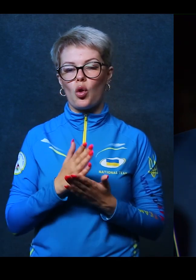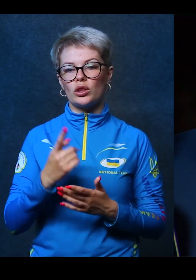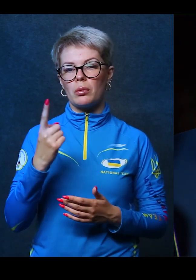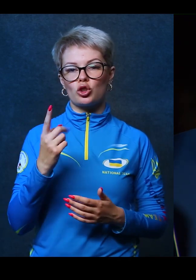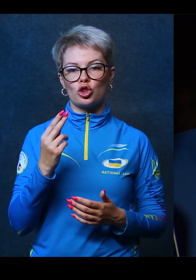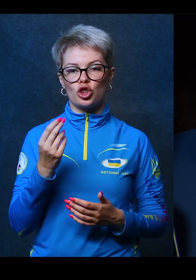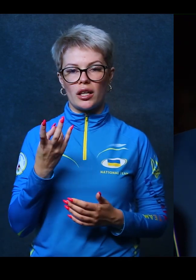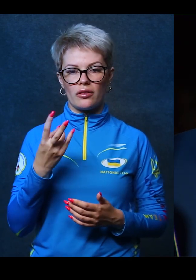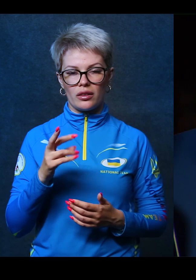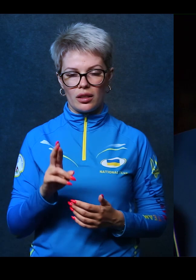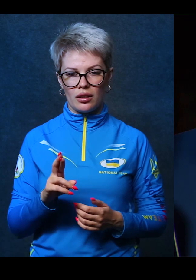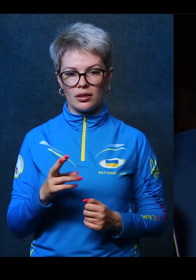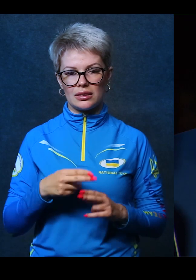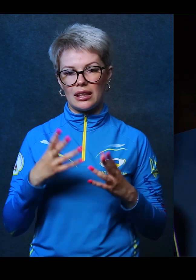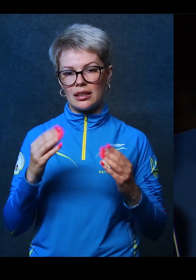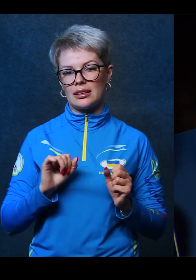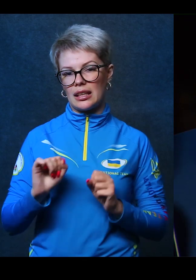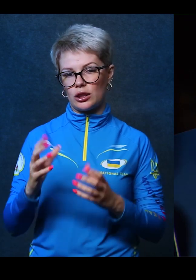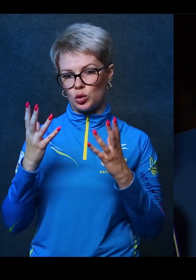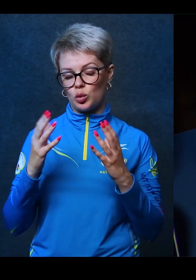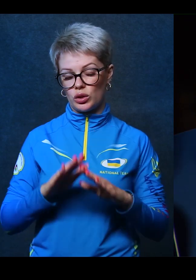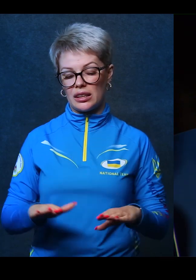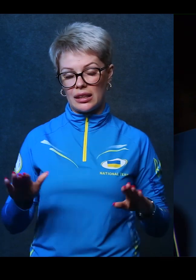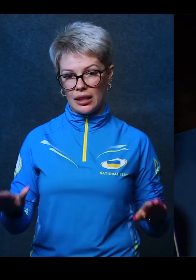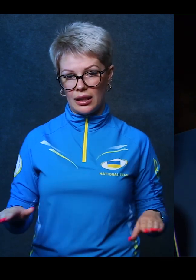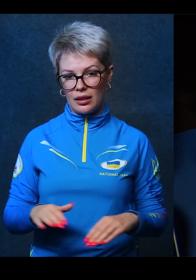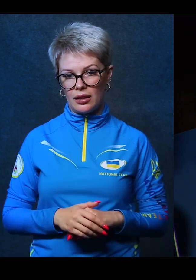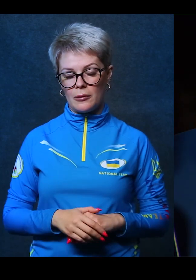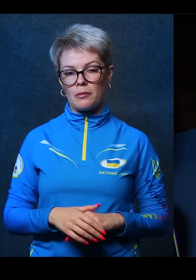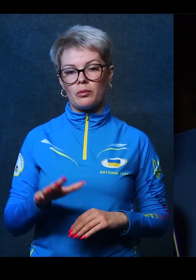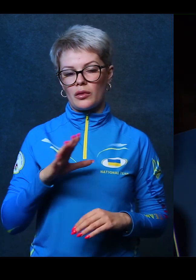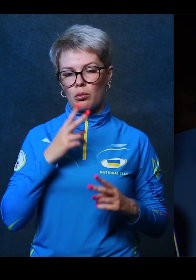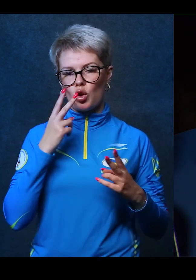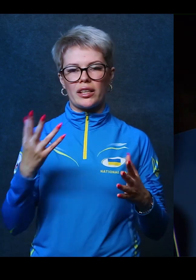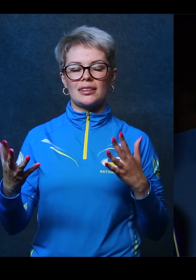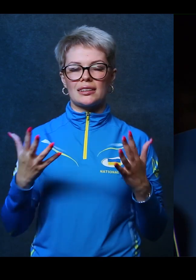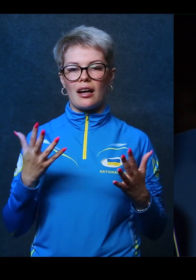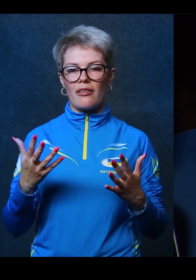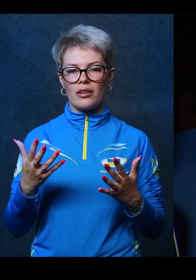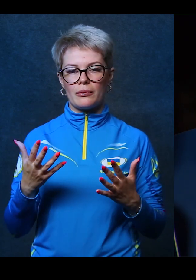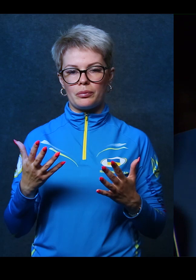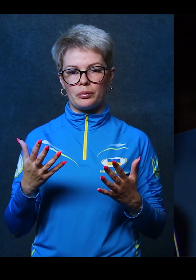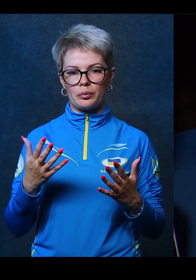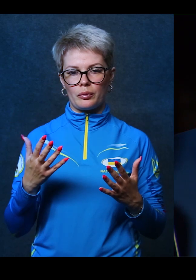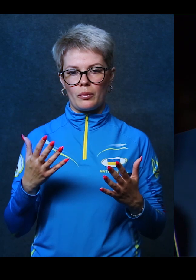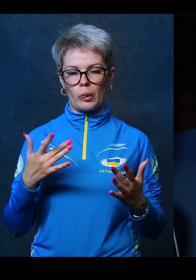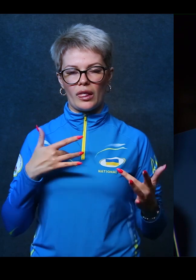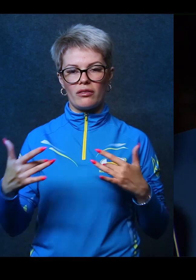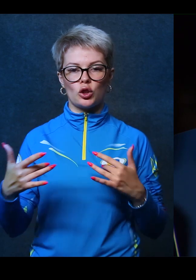1 червня. 1 червня – це День захисту дітей, тому було таке яскраве